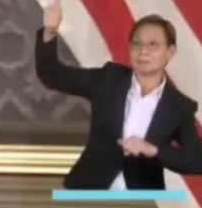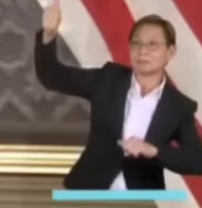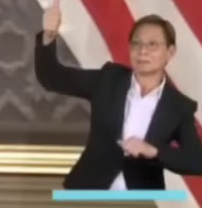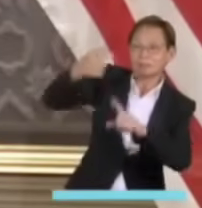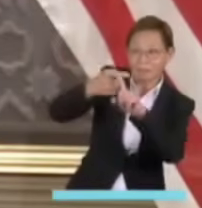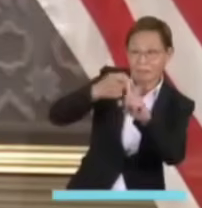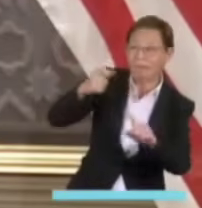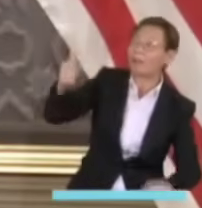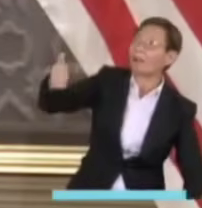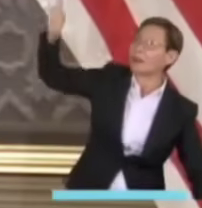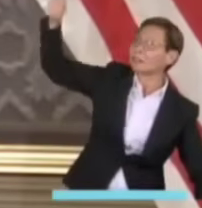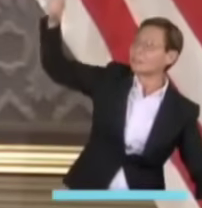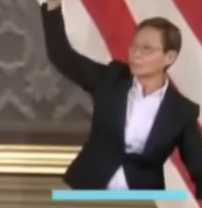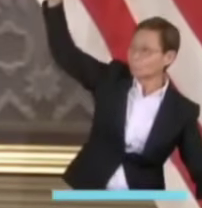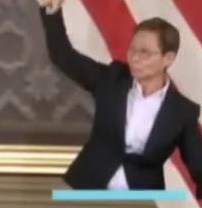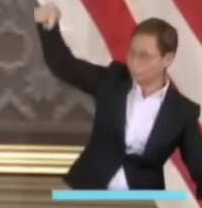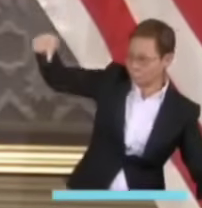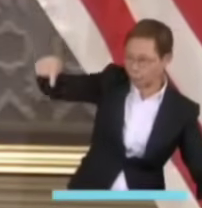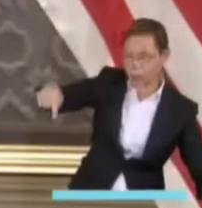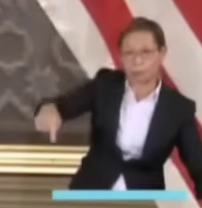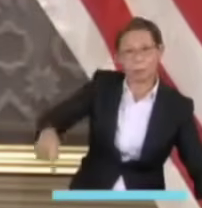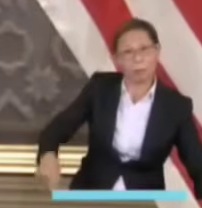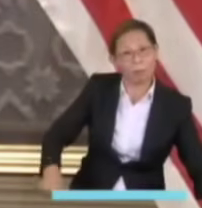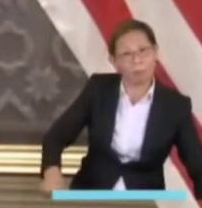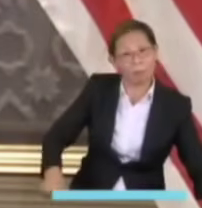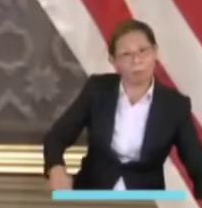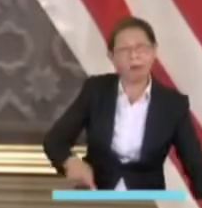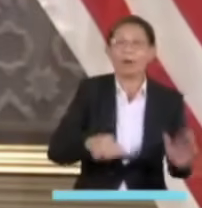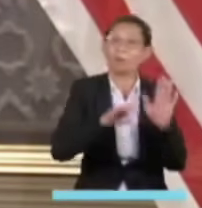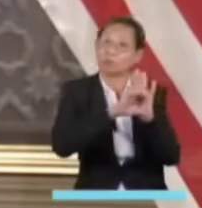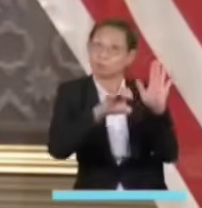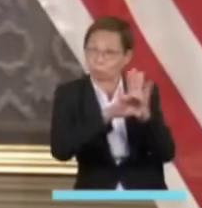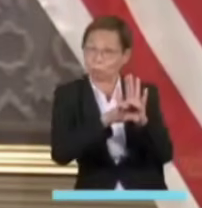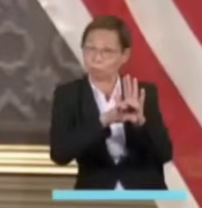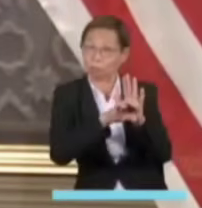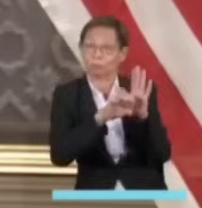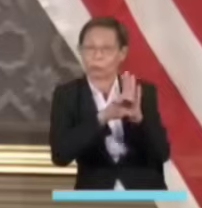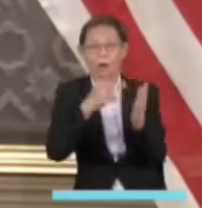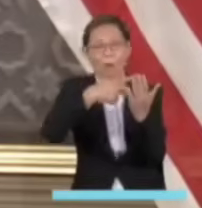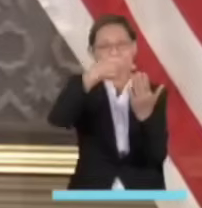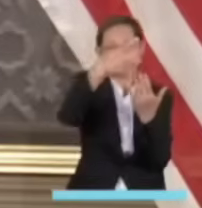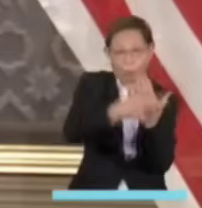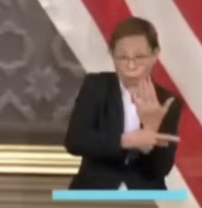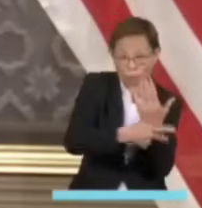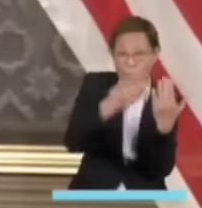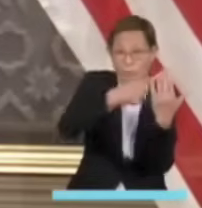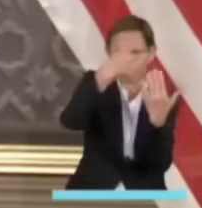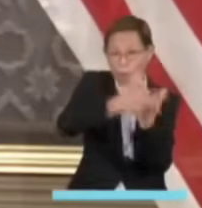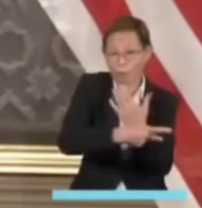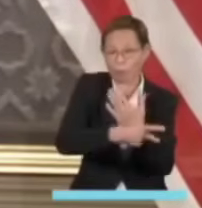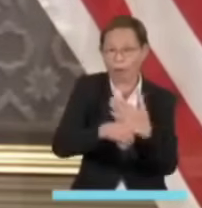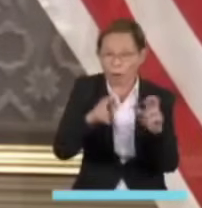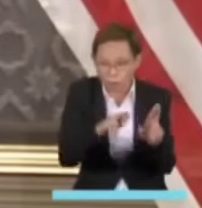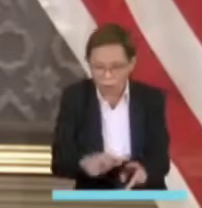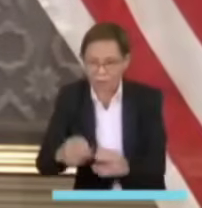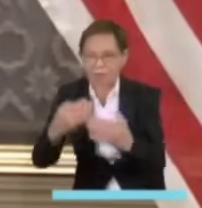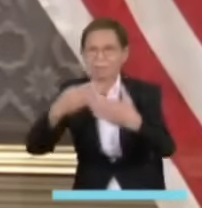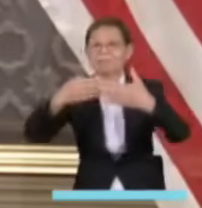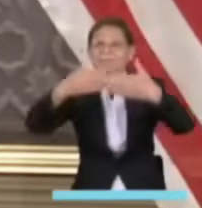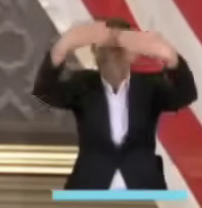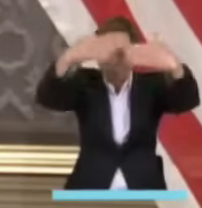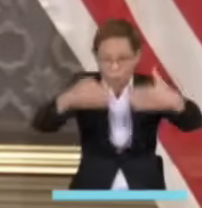sehingga serendah-rendahnya. Saya beri contoh umpamanya, projek rancangan tebatan